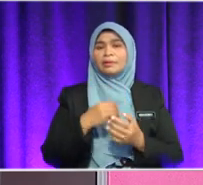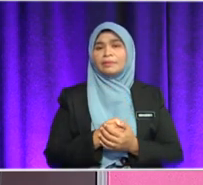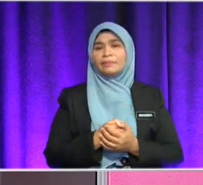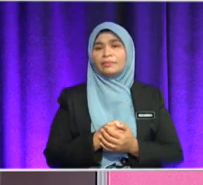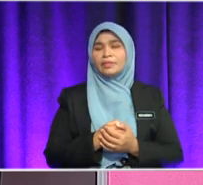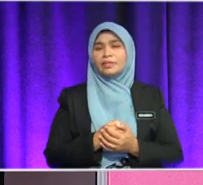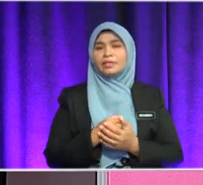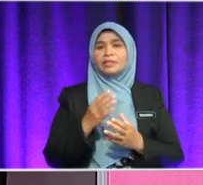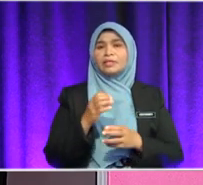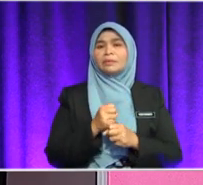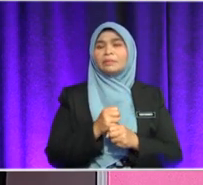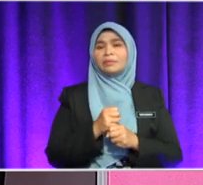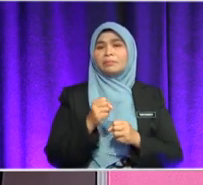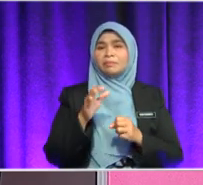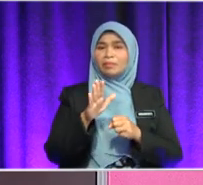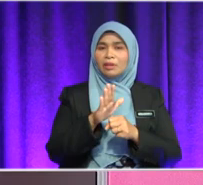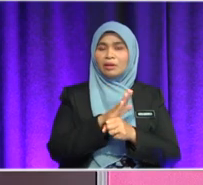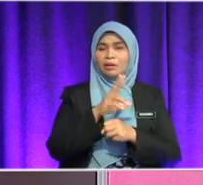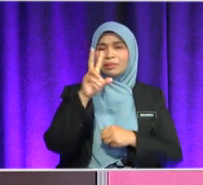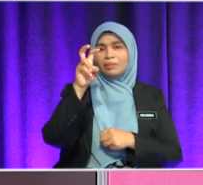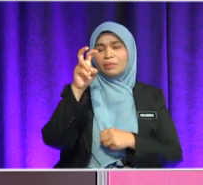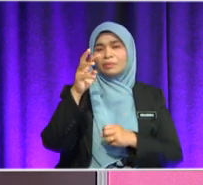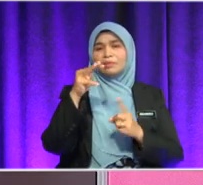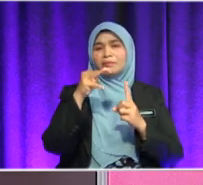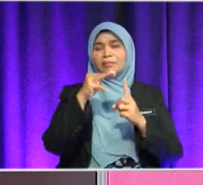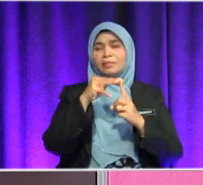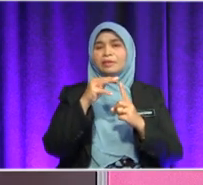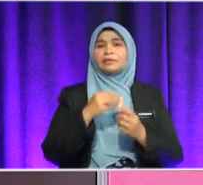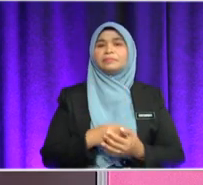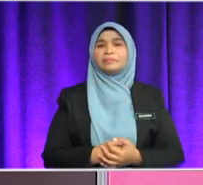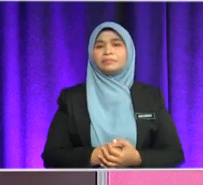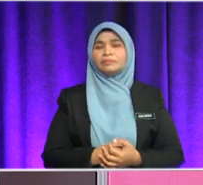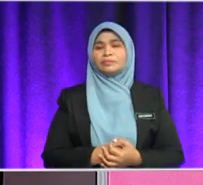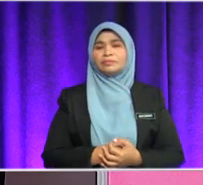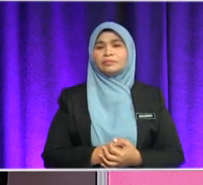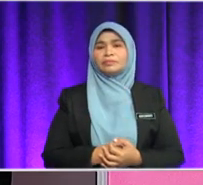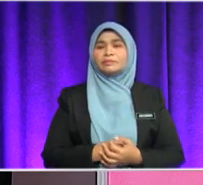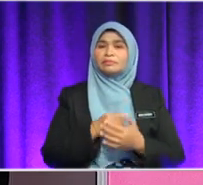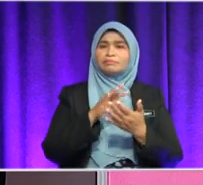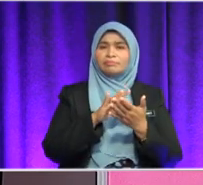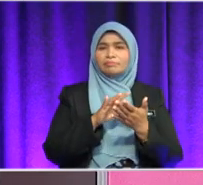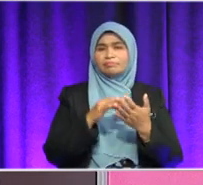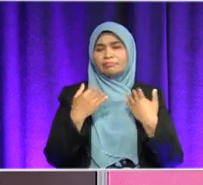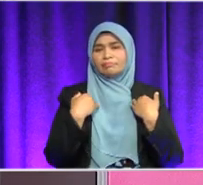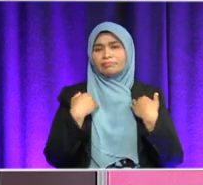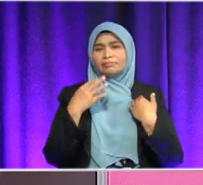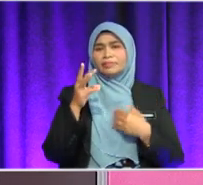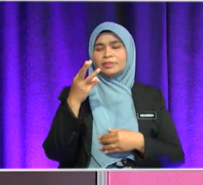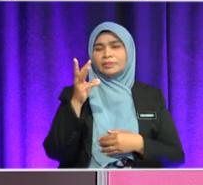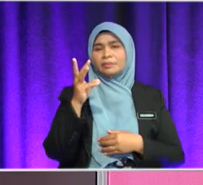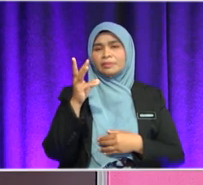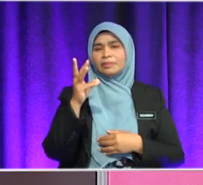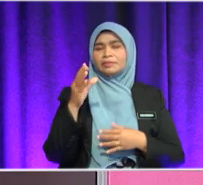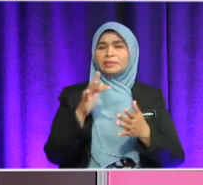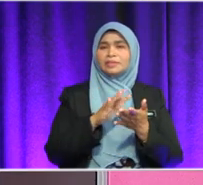ini dapat genggam penuh 20 Mekah lebih kurang ya 18 20 16 20